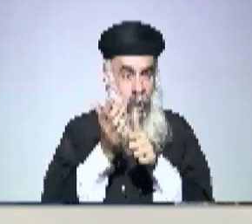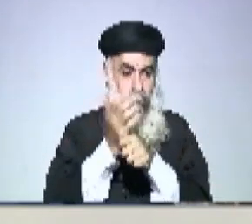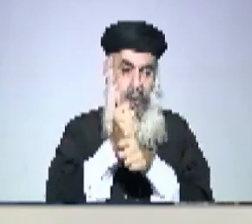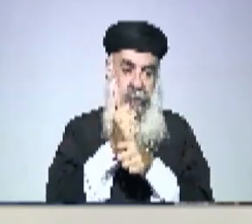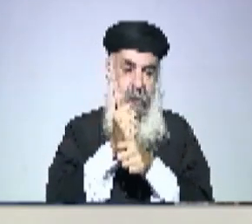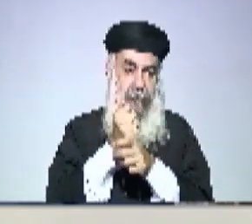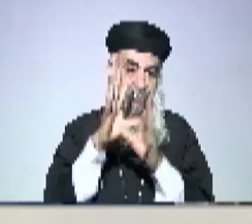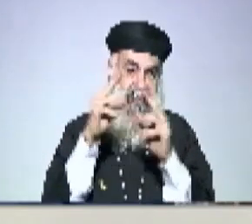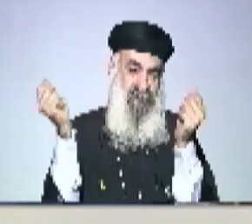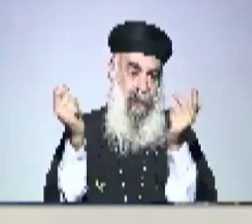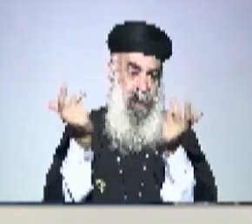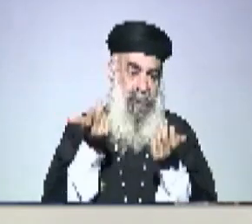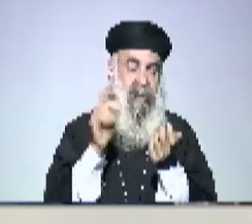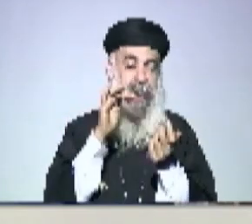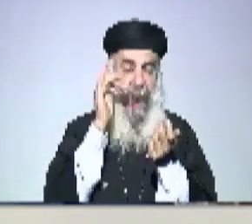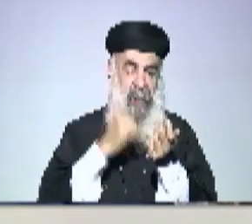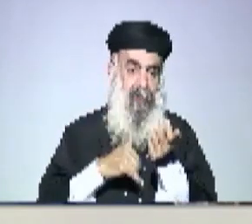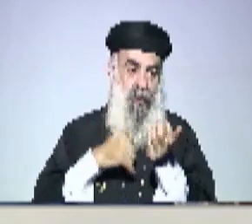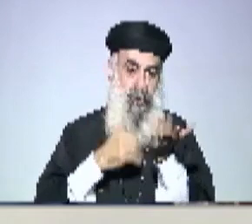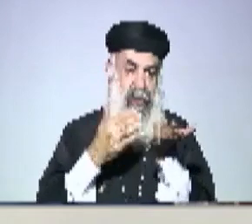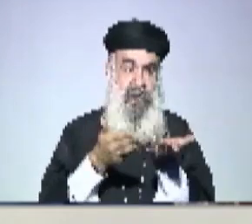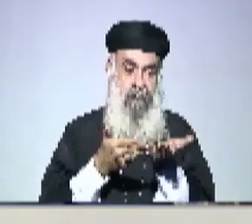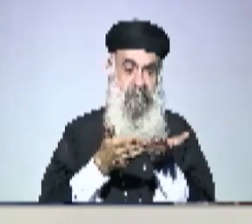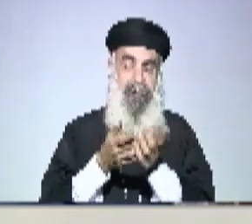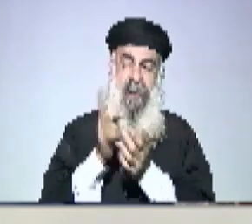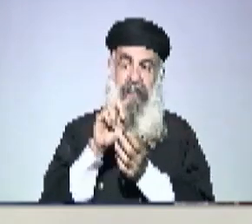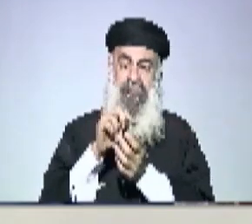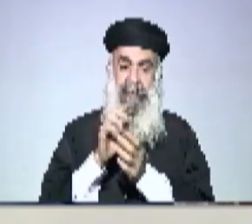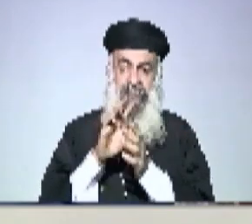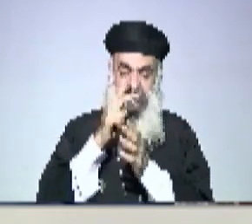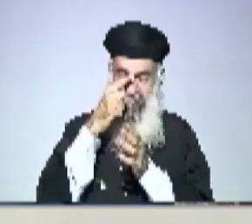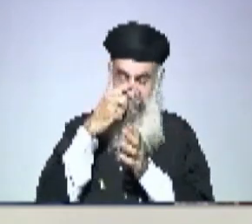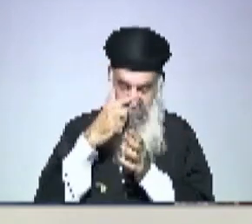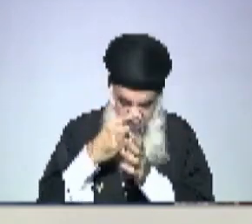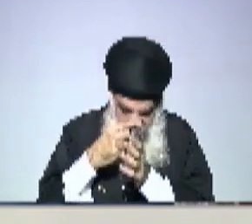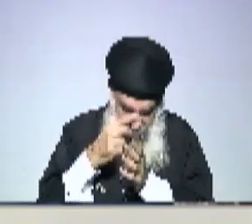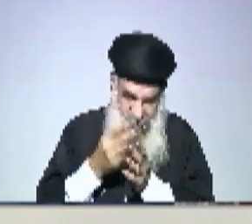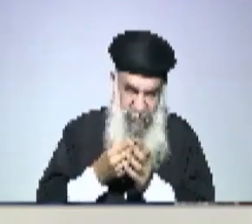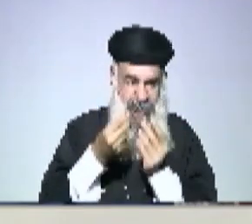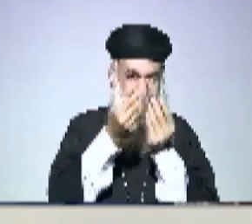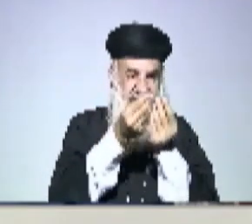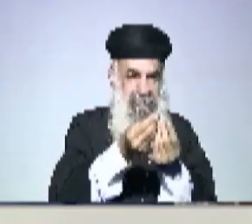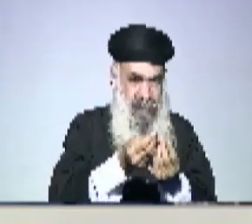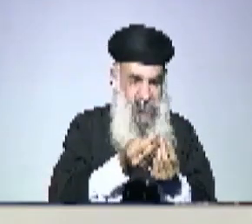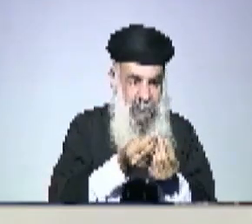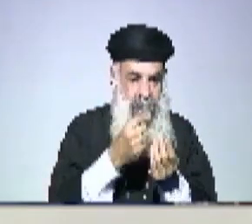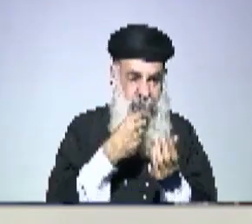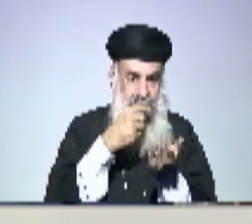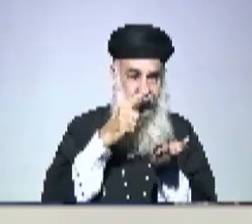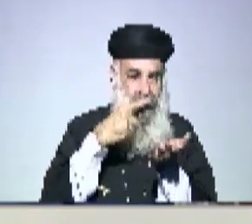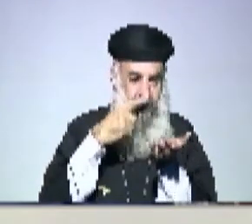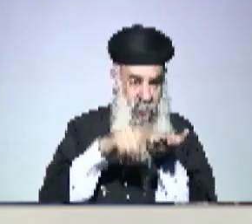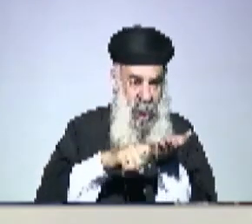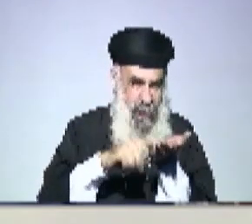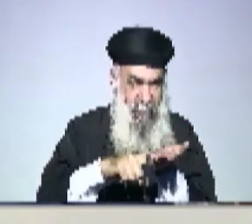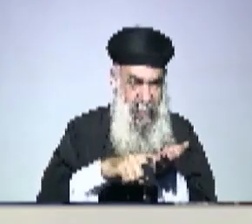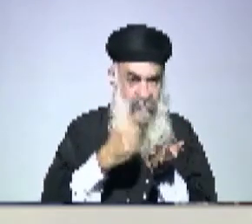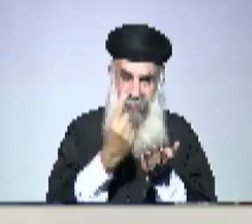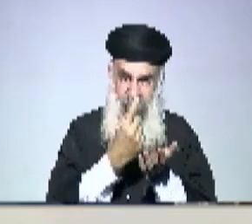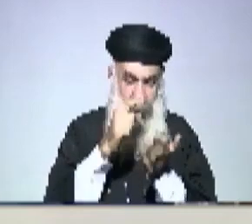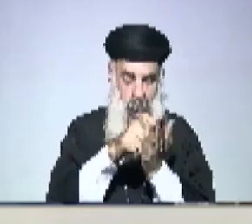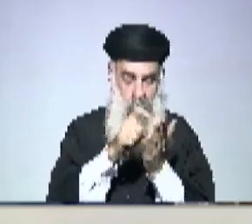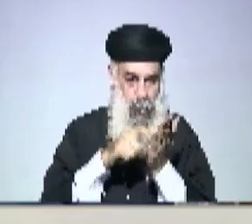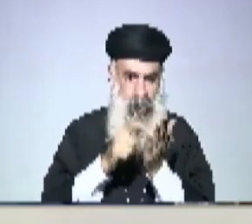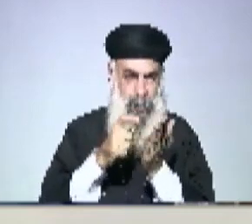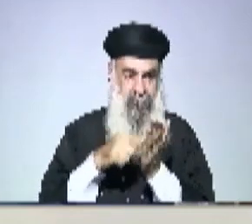وهي عندها احتياجات احيانا يذلوه في ان هم يعطوها حقها الطبيعي اللي هو